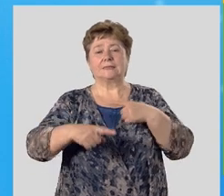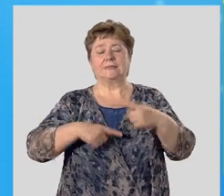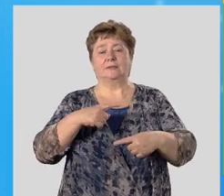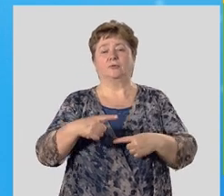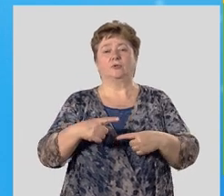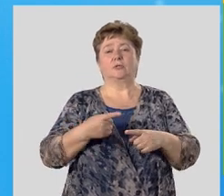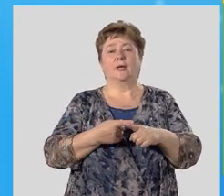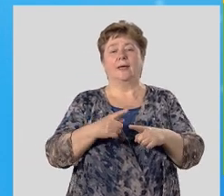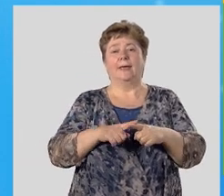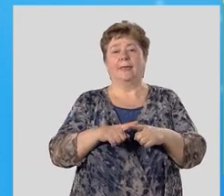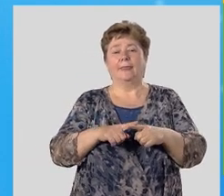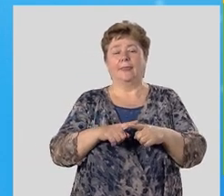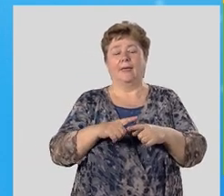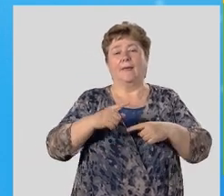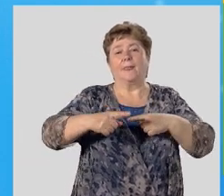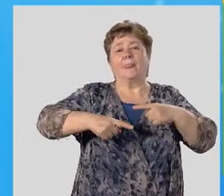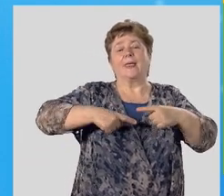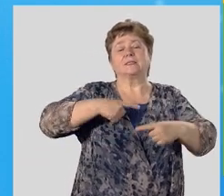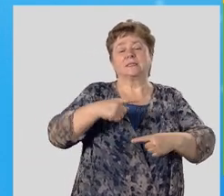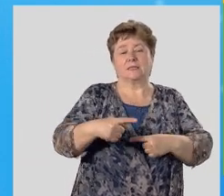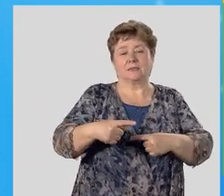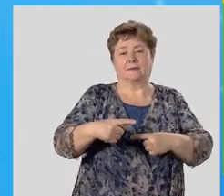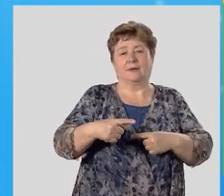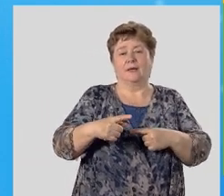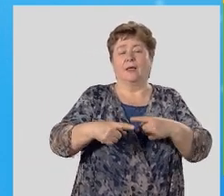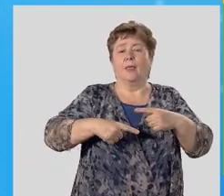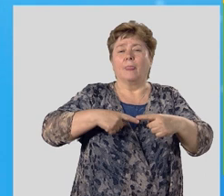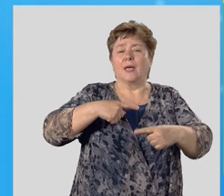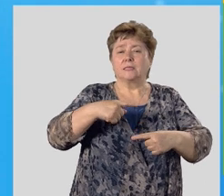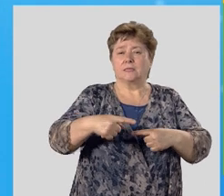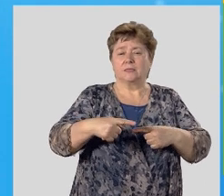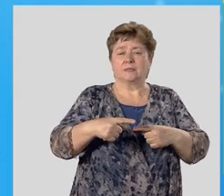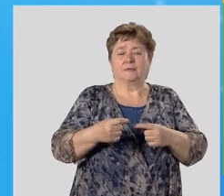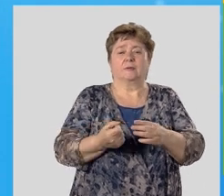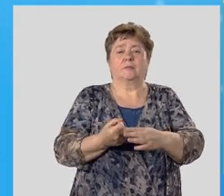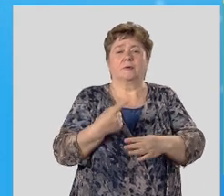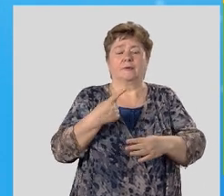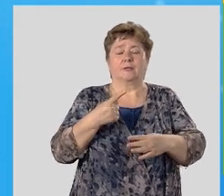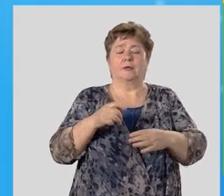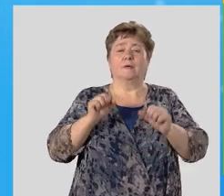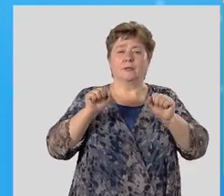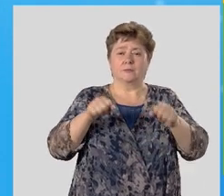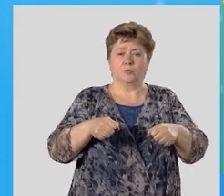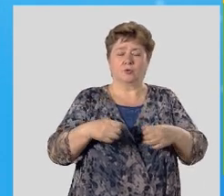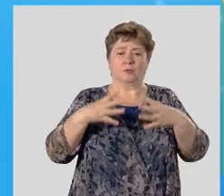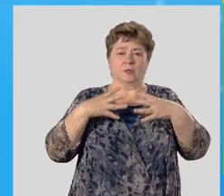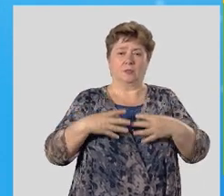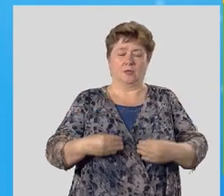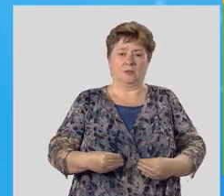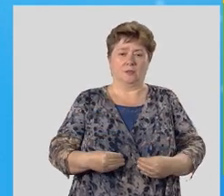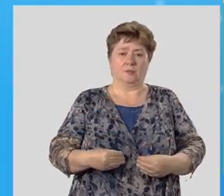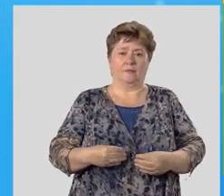Следующее – это наследственность. Наследственность проявляется в способности